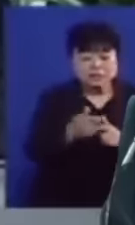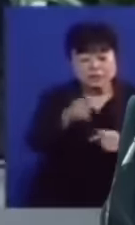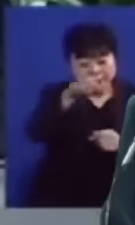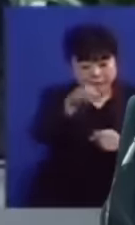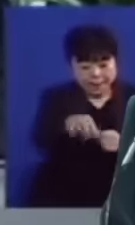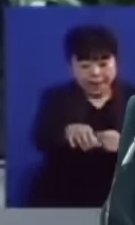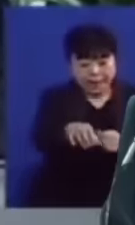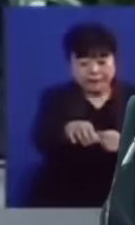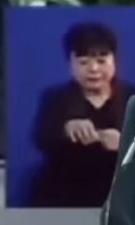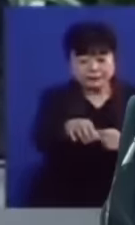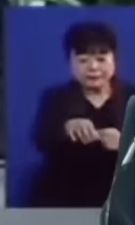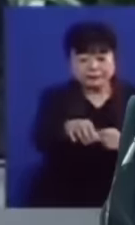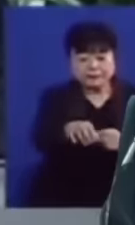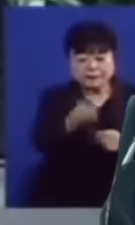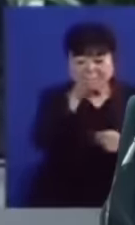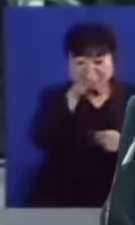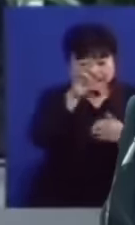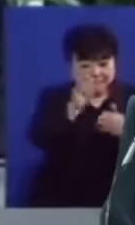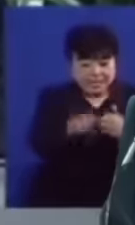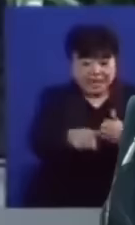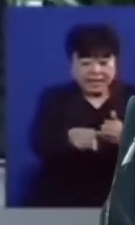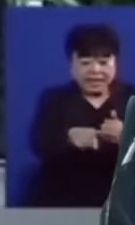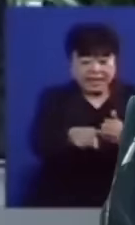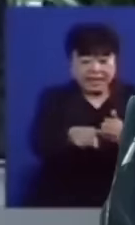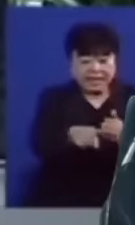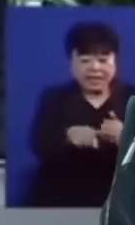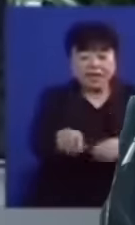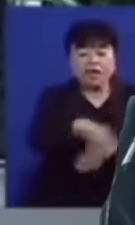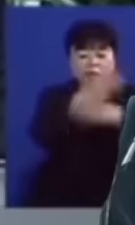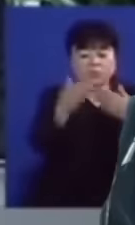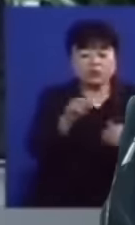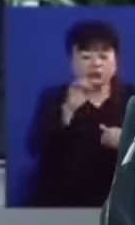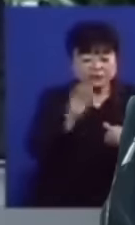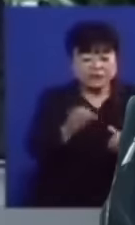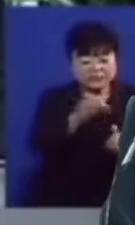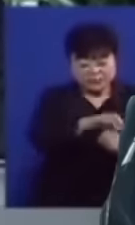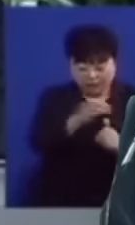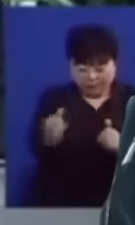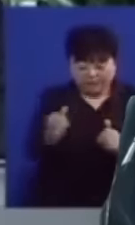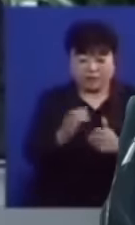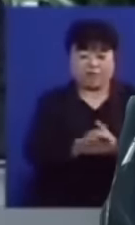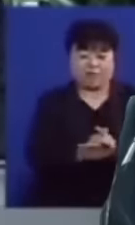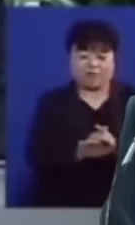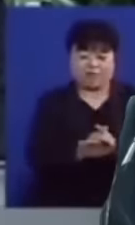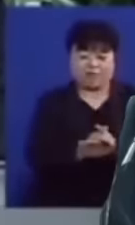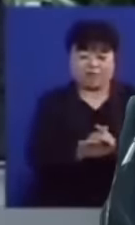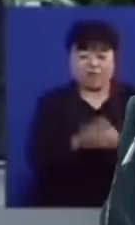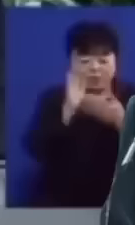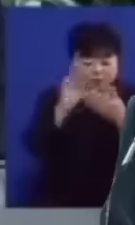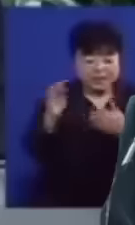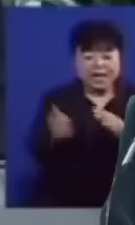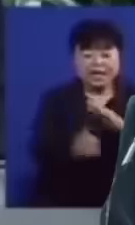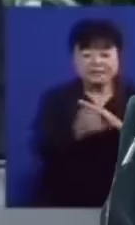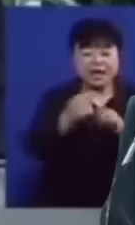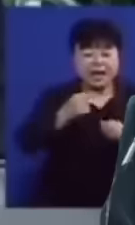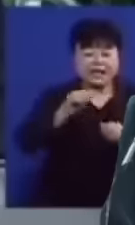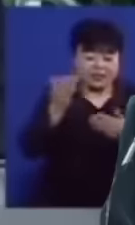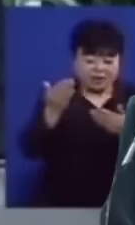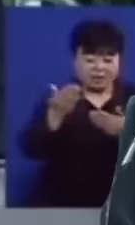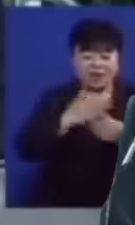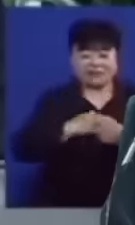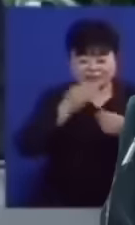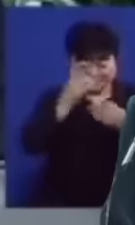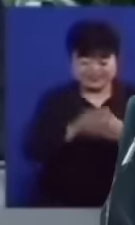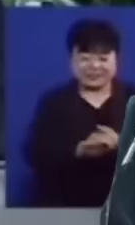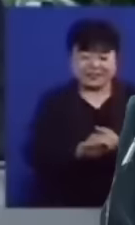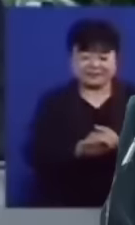앞에 있을 때 모든 재앙에서 해방되고 미래와 희망을 갖게 되는 것을 알 수